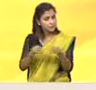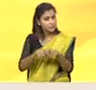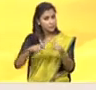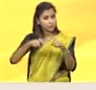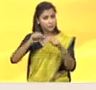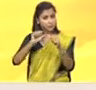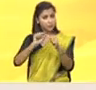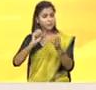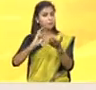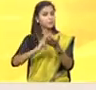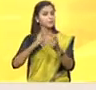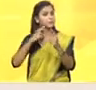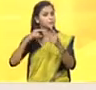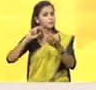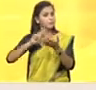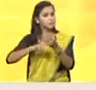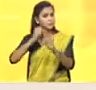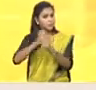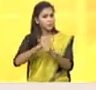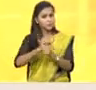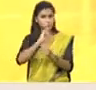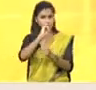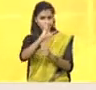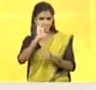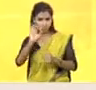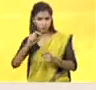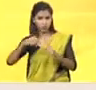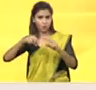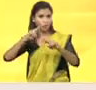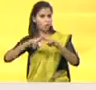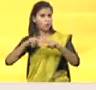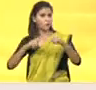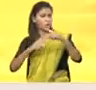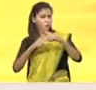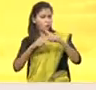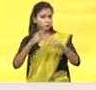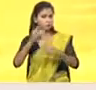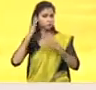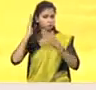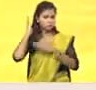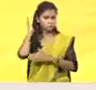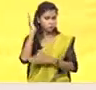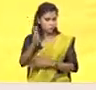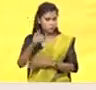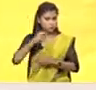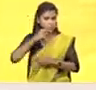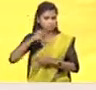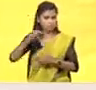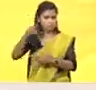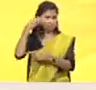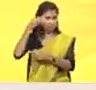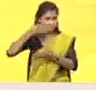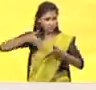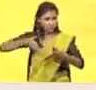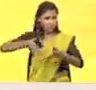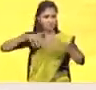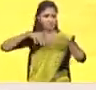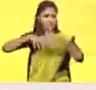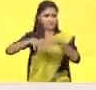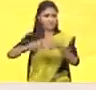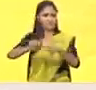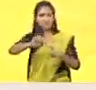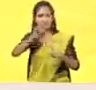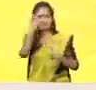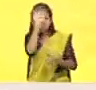जिले में भी 600 फीट लंबे तिरंगे के साथ यात्रा निकाली गई। देश के अन्य राज्यों में